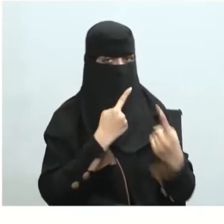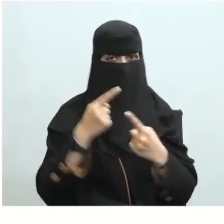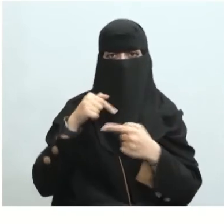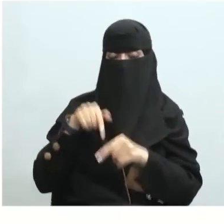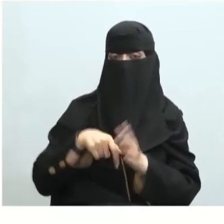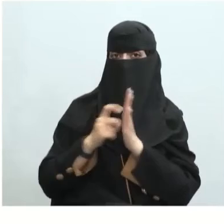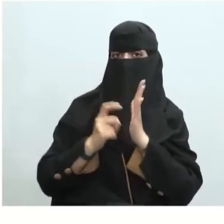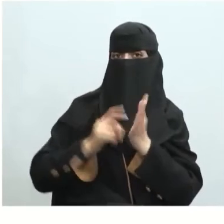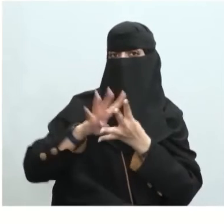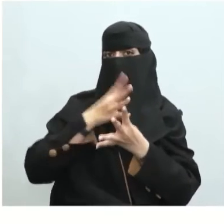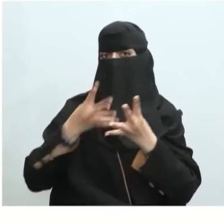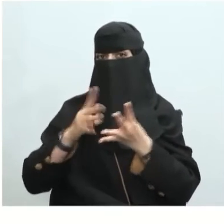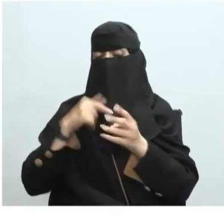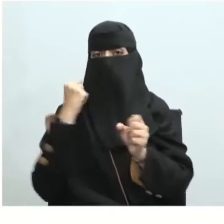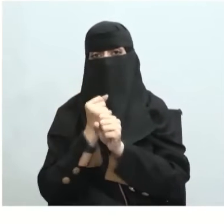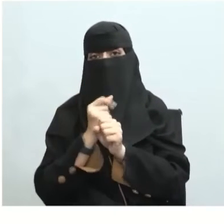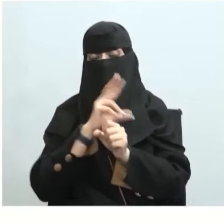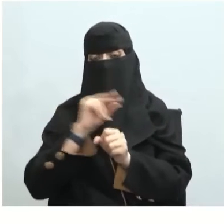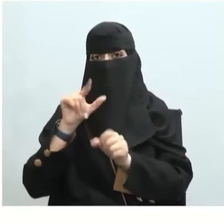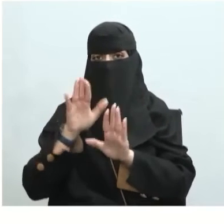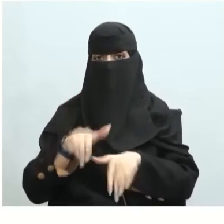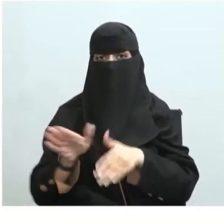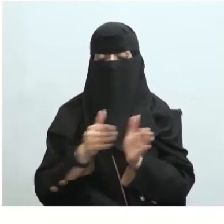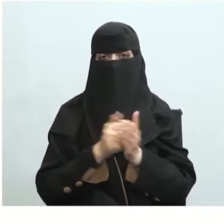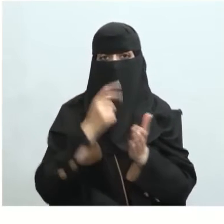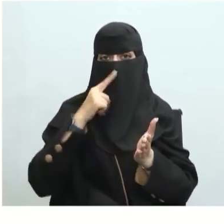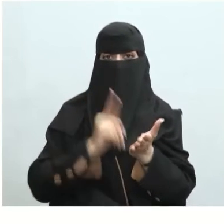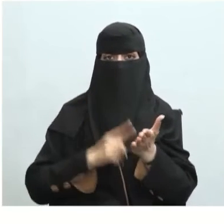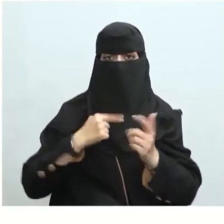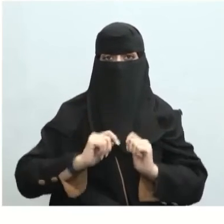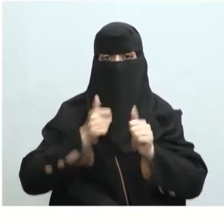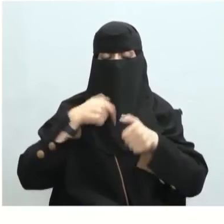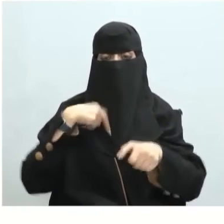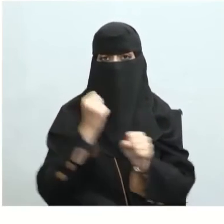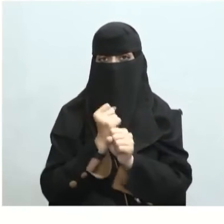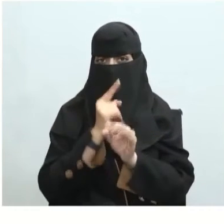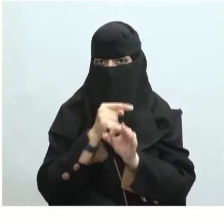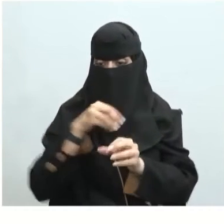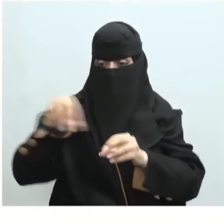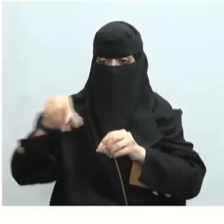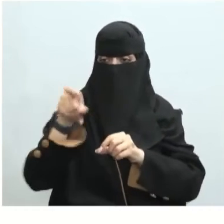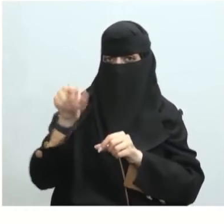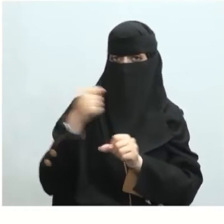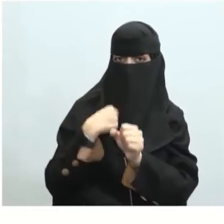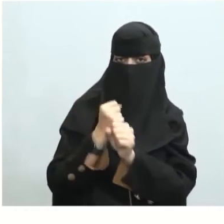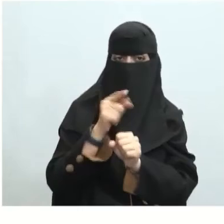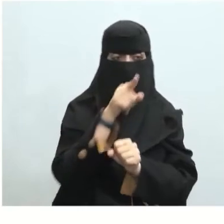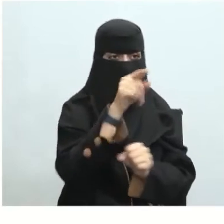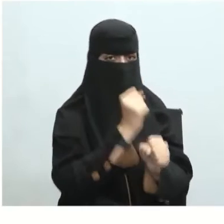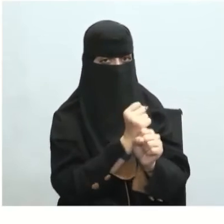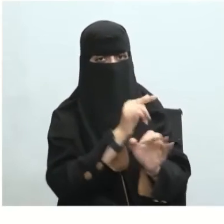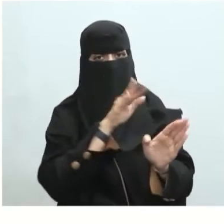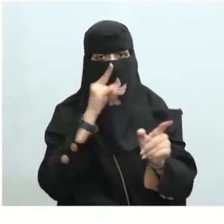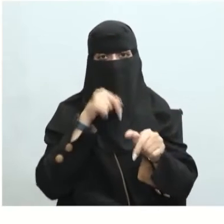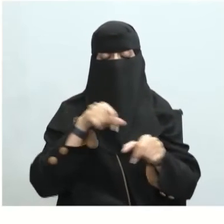عناصر جدول الاعمال معنى هنا ان تقوم بتوزيع الادوار تقوم بتوزيع الادوار وزعوا الادوار